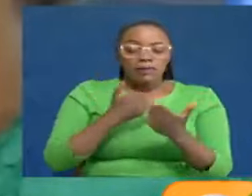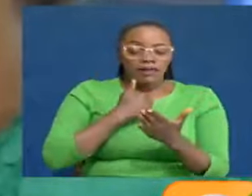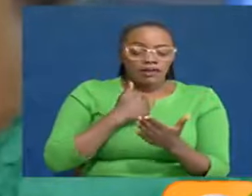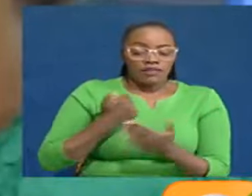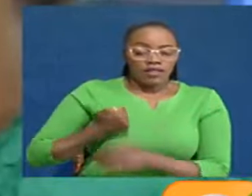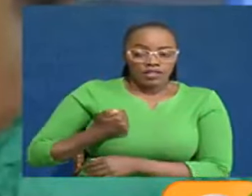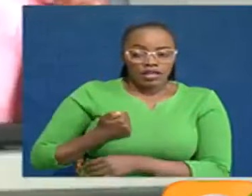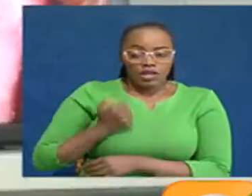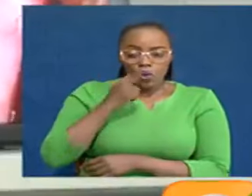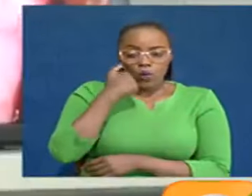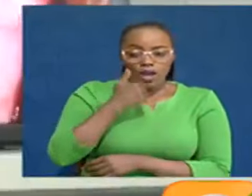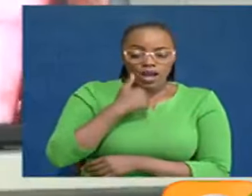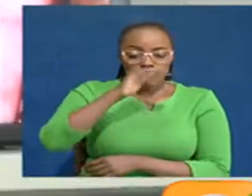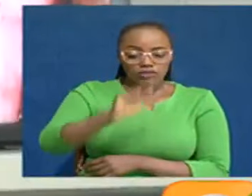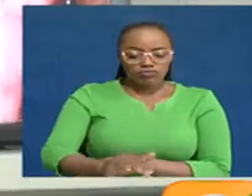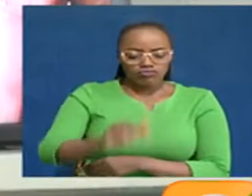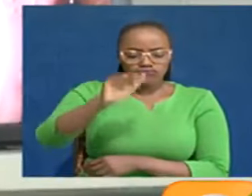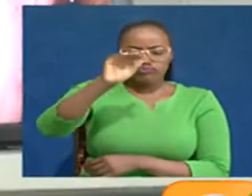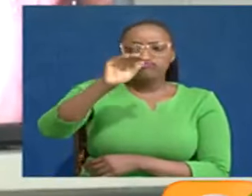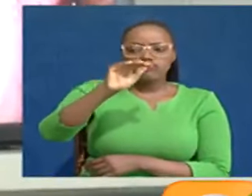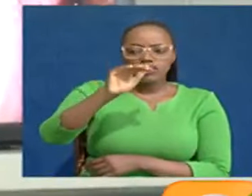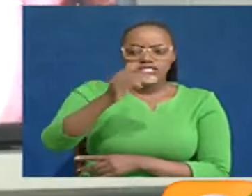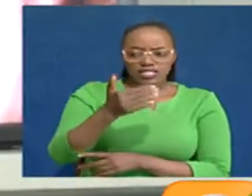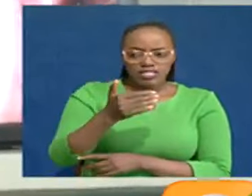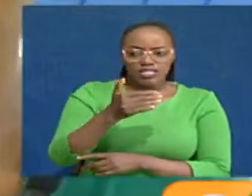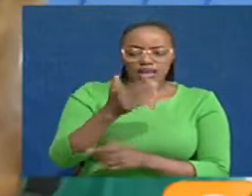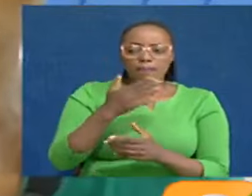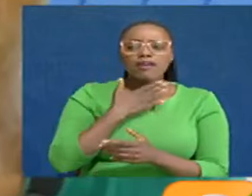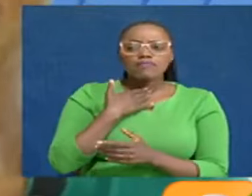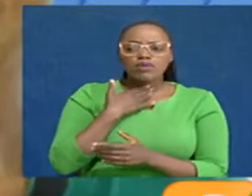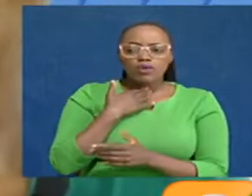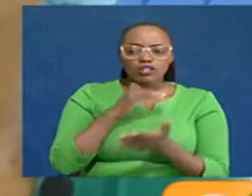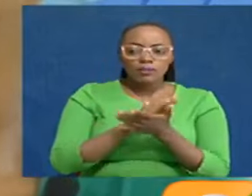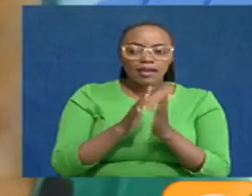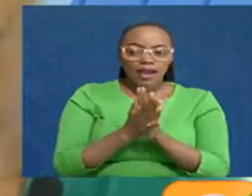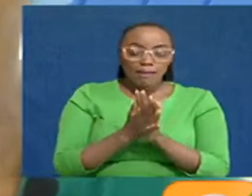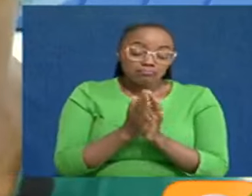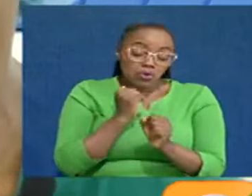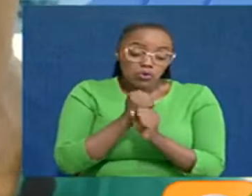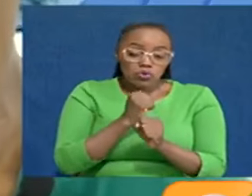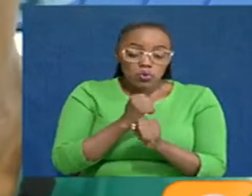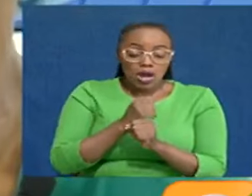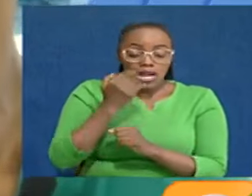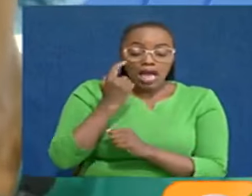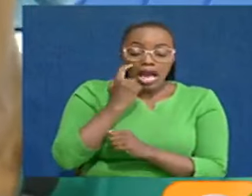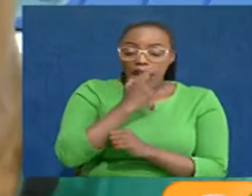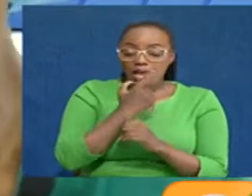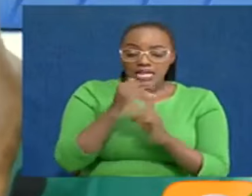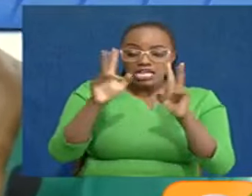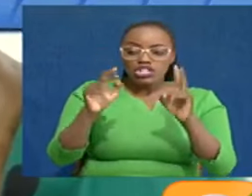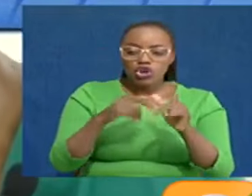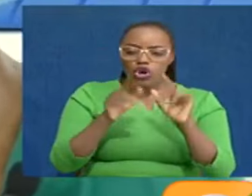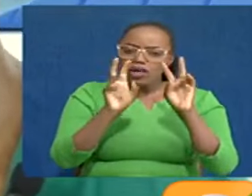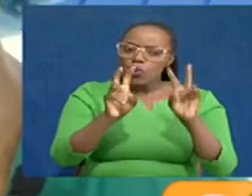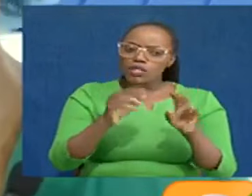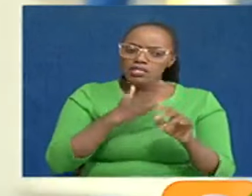wasichana ambao wanakuwa na wangependa sana kukua kufanya hii kazi ya macho. Ama wananiangalia